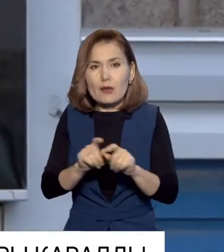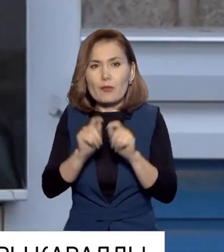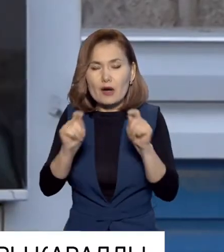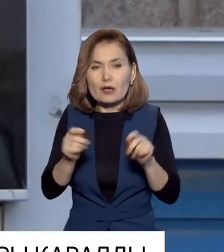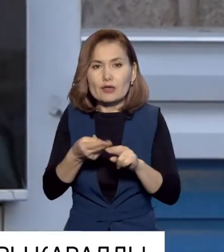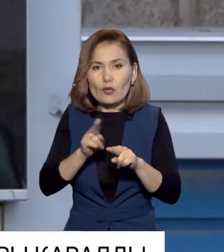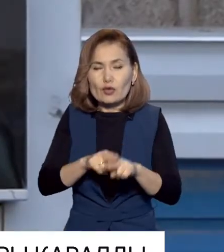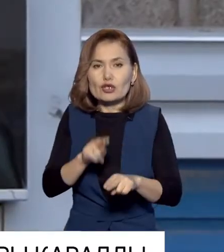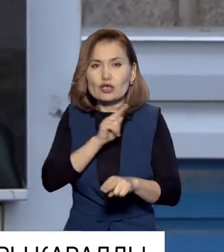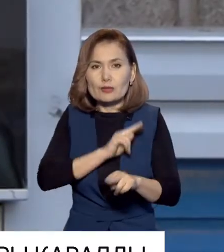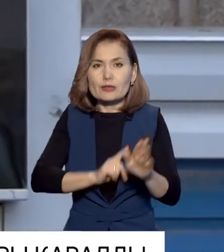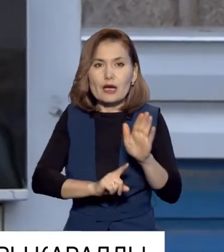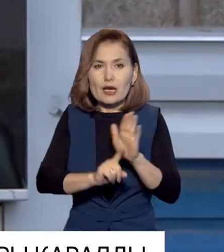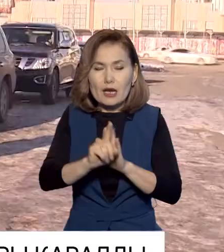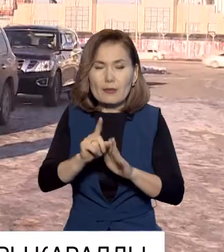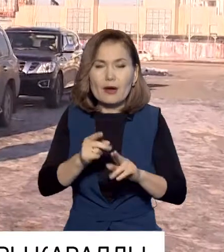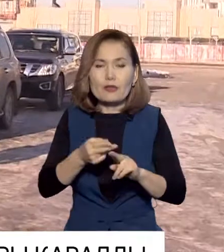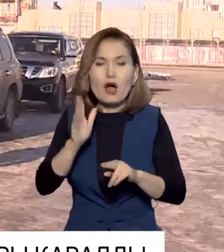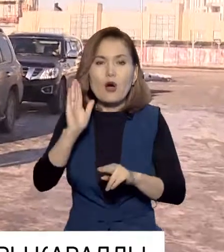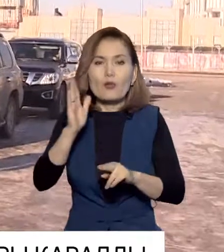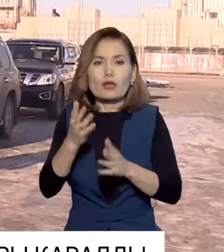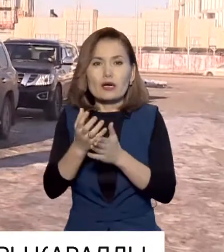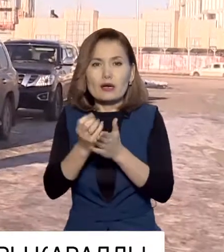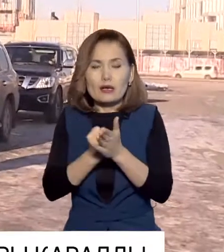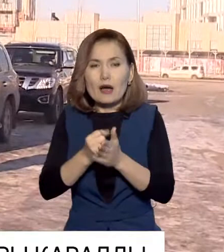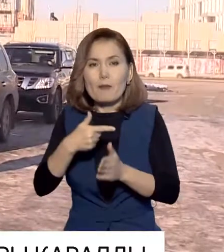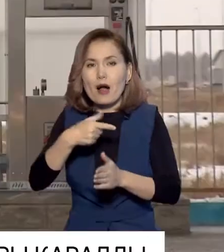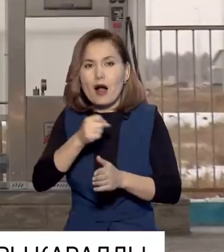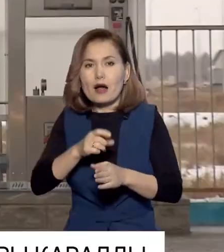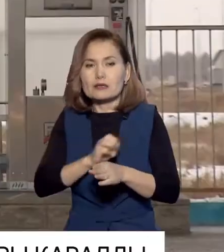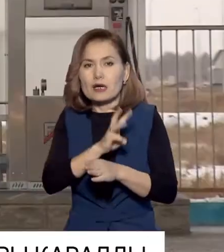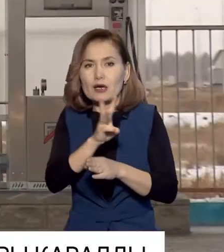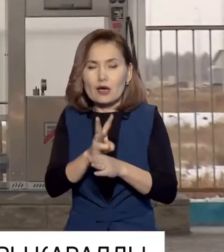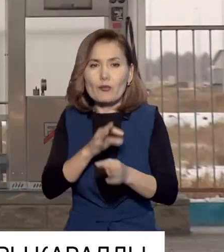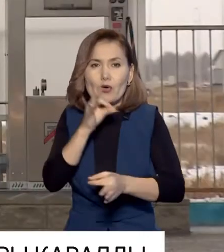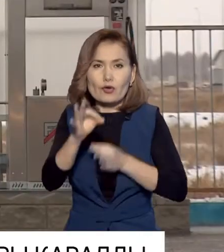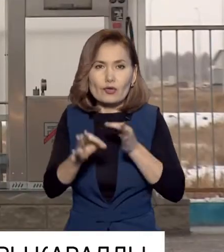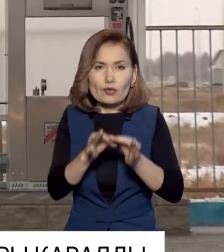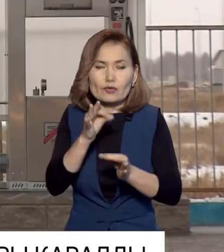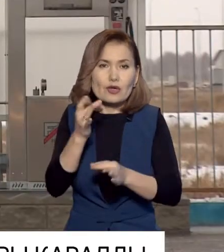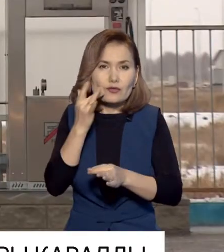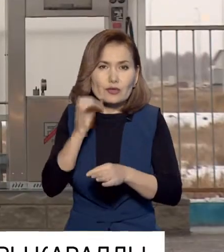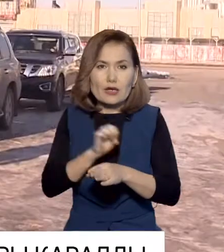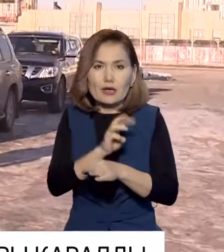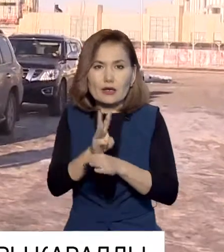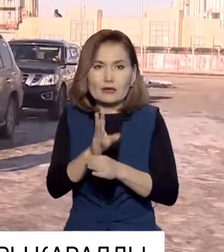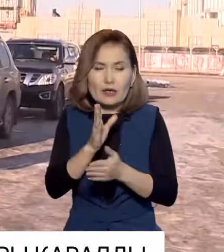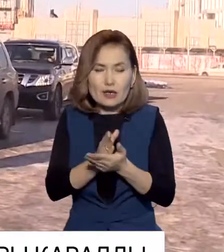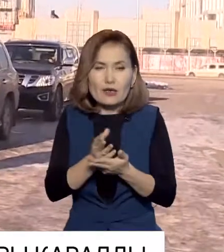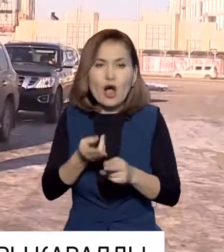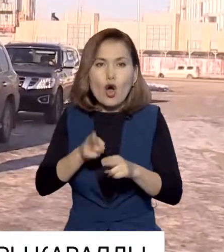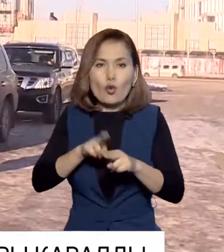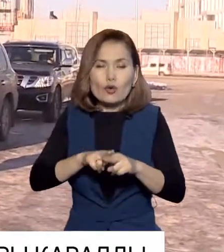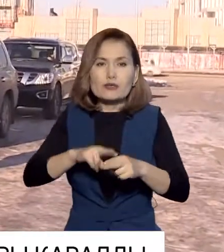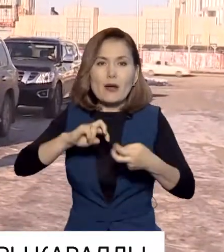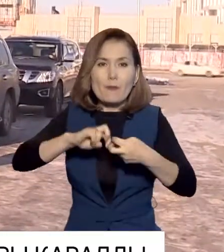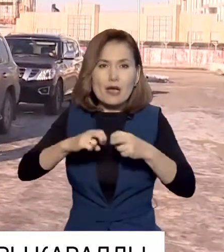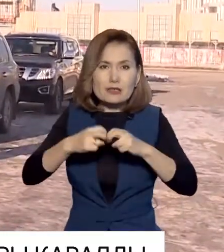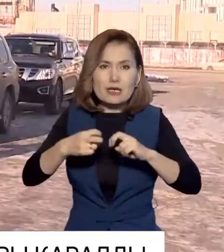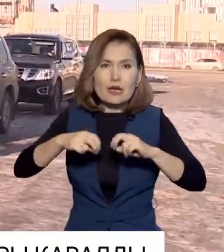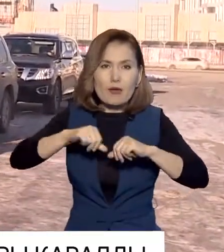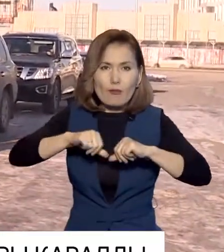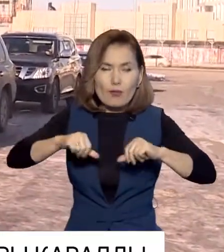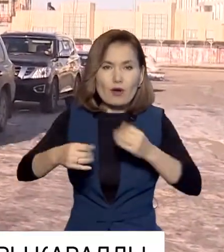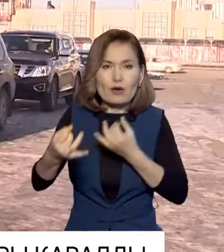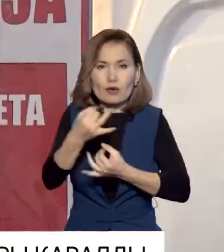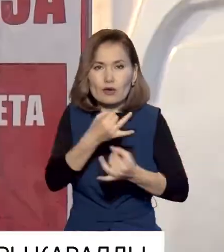ие болды. Бұл ішкі нарықты сұйытылған газбен үздіксіз қамту үшін жасалып отыр. Ведомствоаралық комиссия отырысында осы мәселе жан-жақты қаралып,